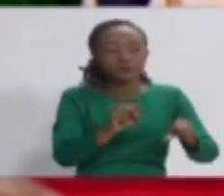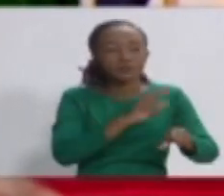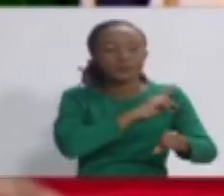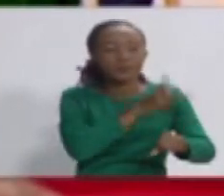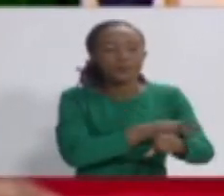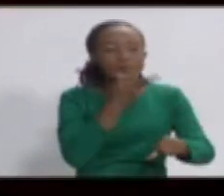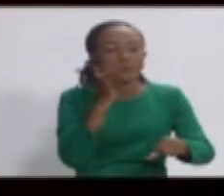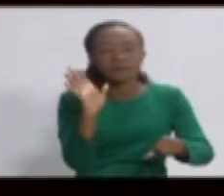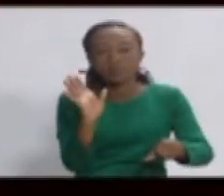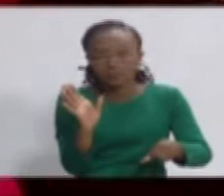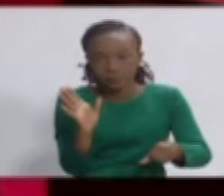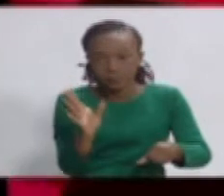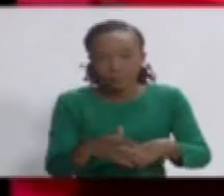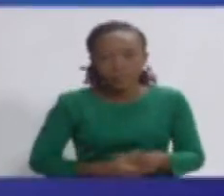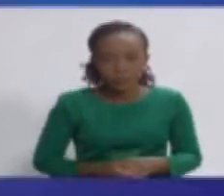na ushawishi.